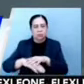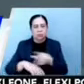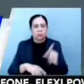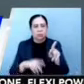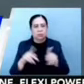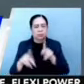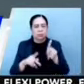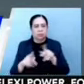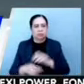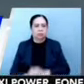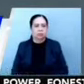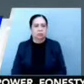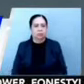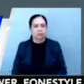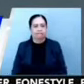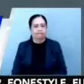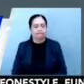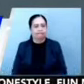doon.